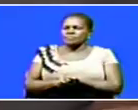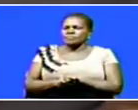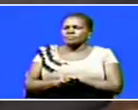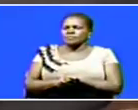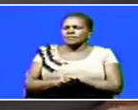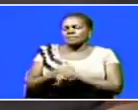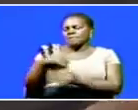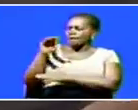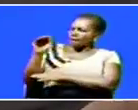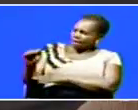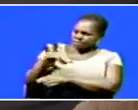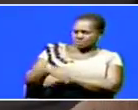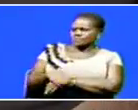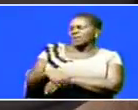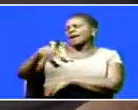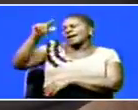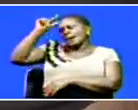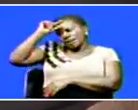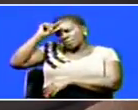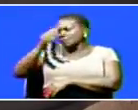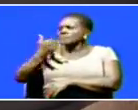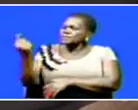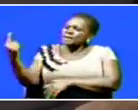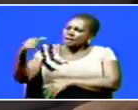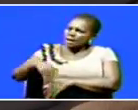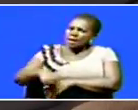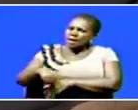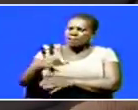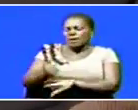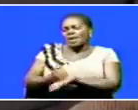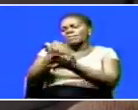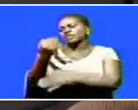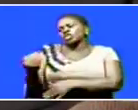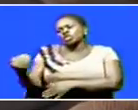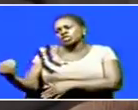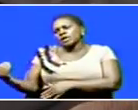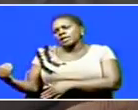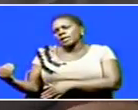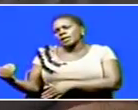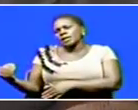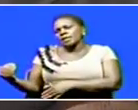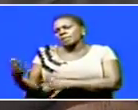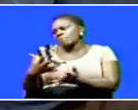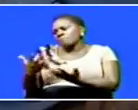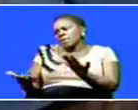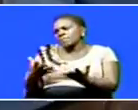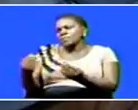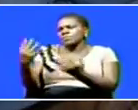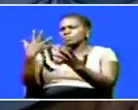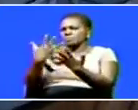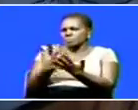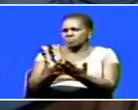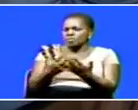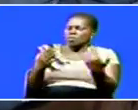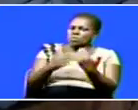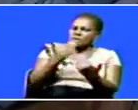Na mimi nauliza, serikali siingirie hii hata ishike hawa watoto. Hata wazazi wapelekwa jela, tuangalie